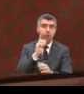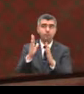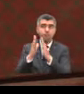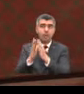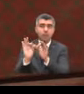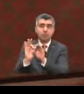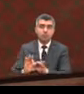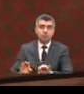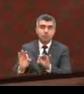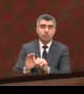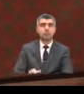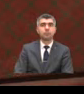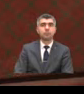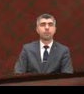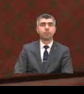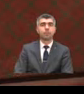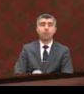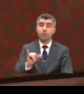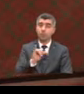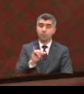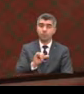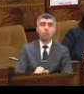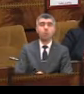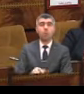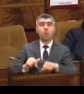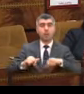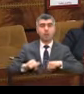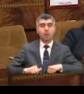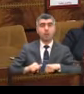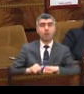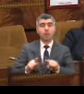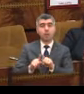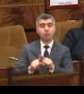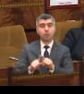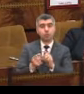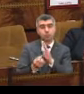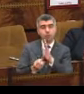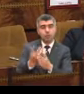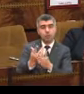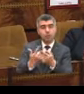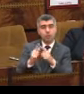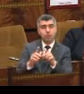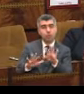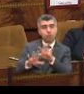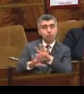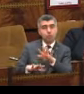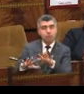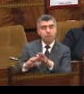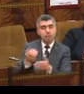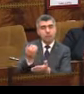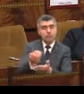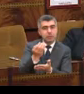وغيرهم؟ ثانيا، كيف تعاملت وزارتكم مع تنامي بعض الظواهر الاجتماعية